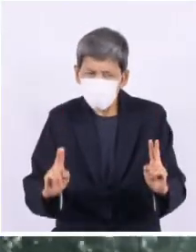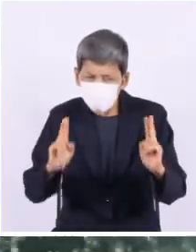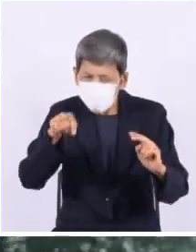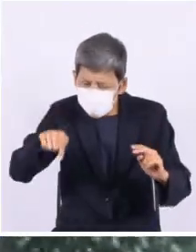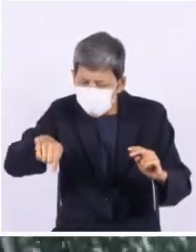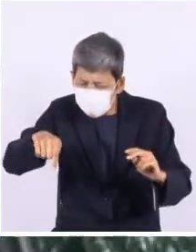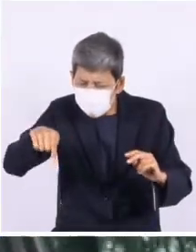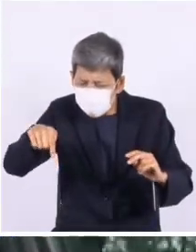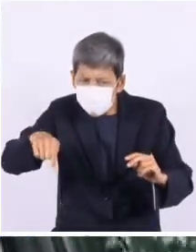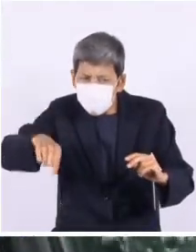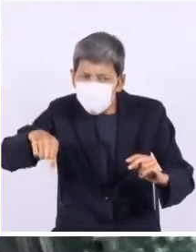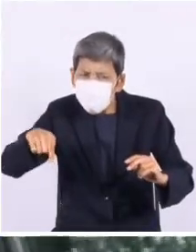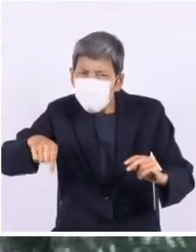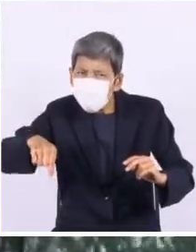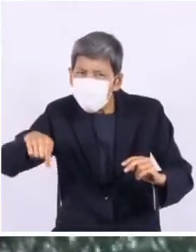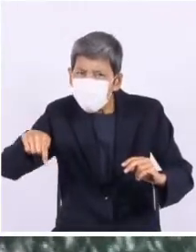อน